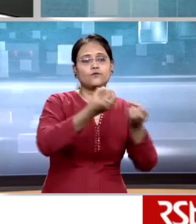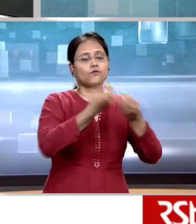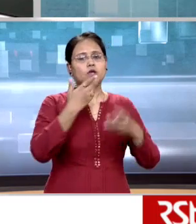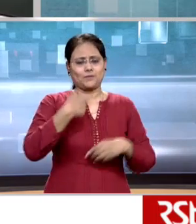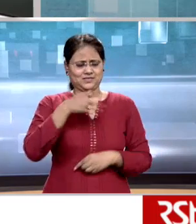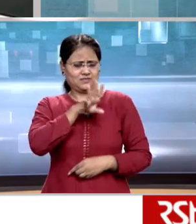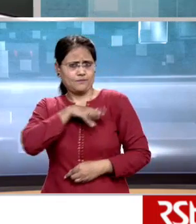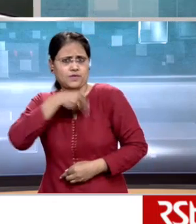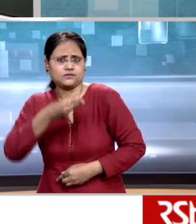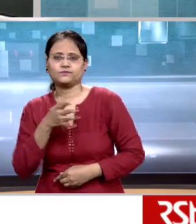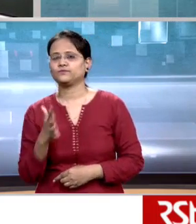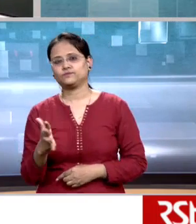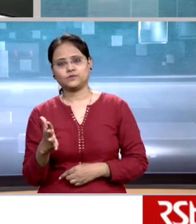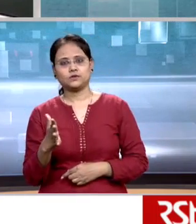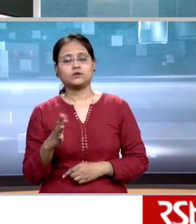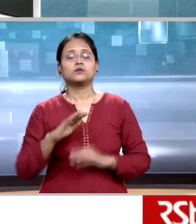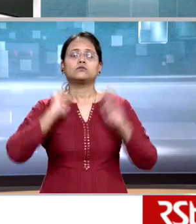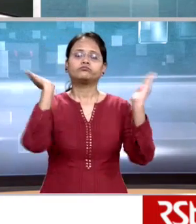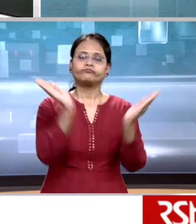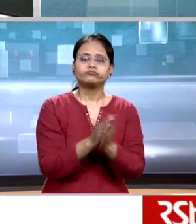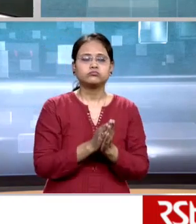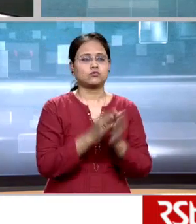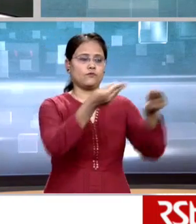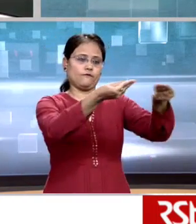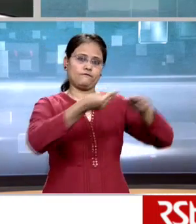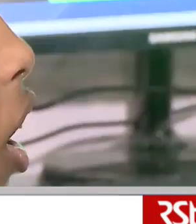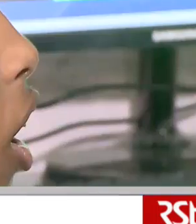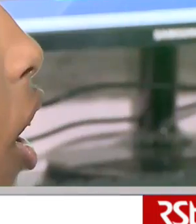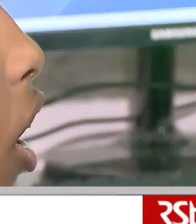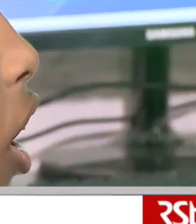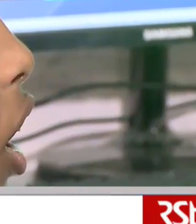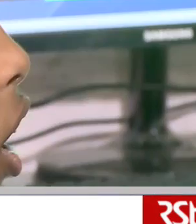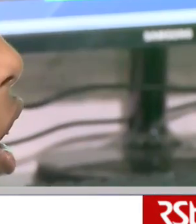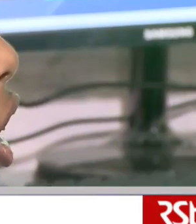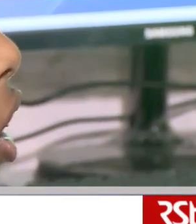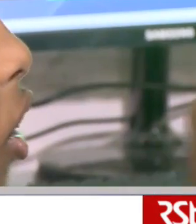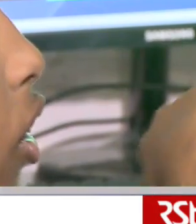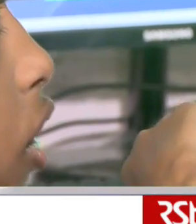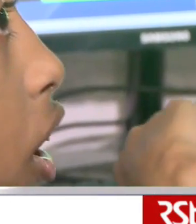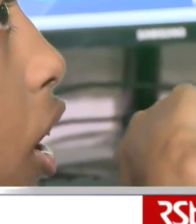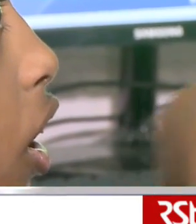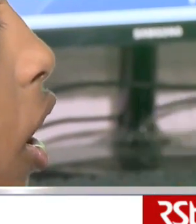कुछ नहीं लगा क्योंकि सारा कुछ उधर से ही मेरे को हुआ।